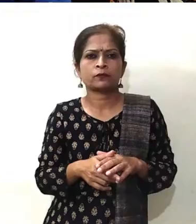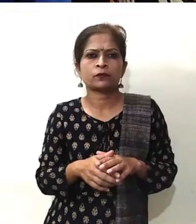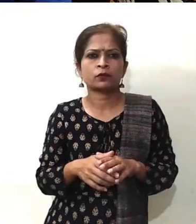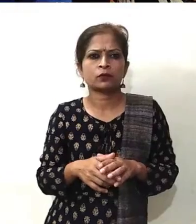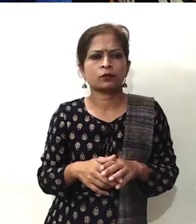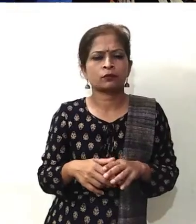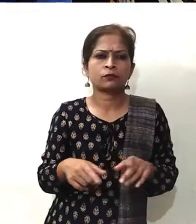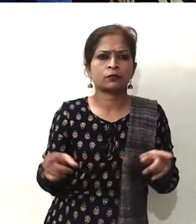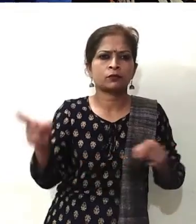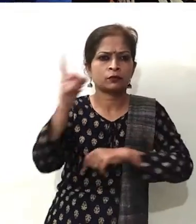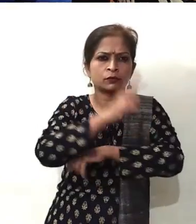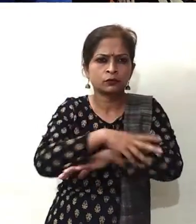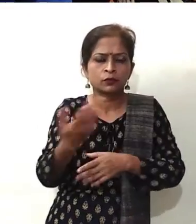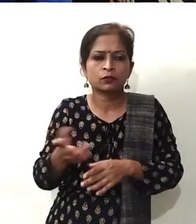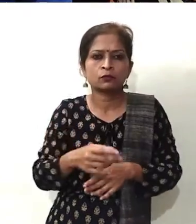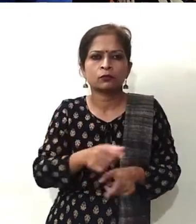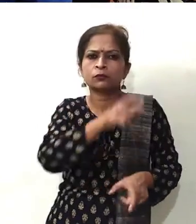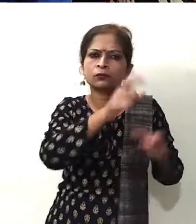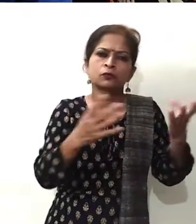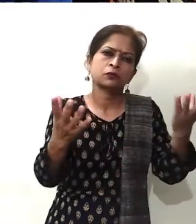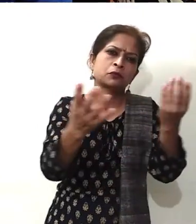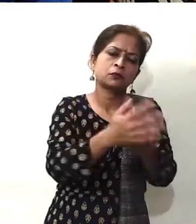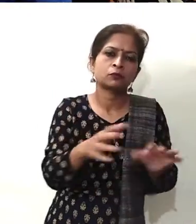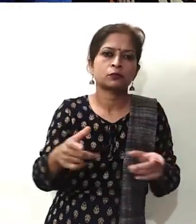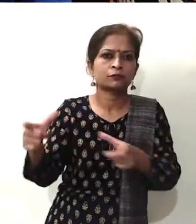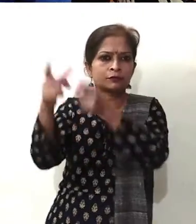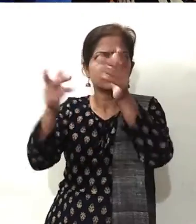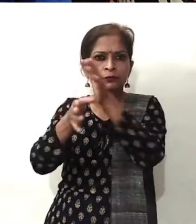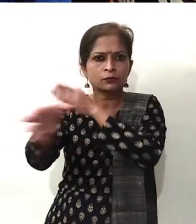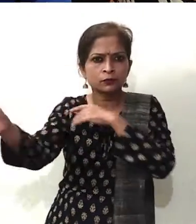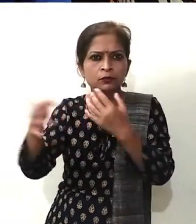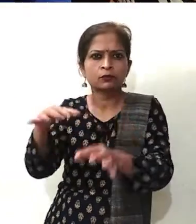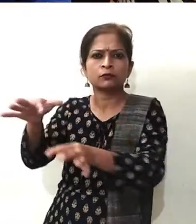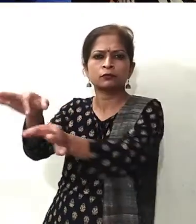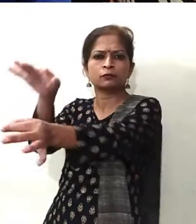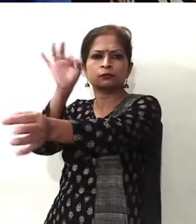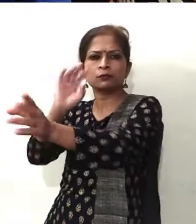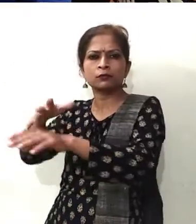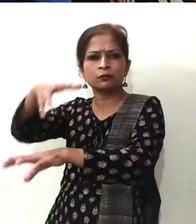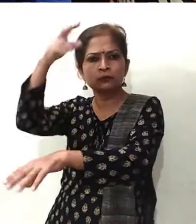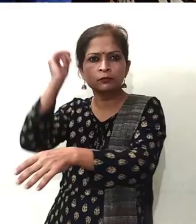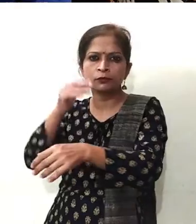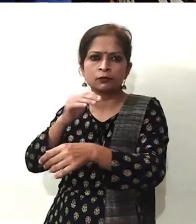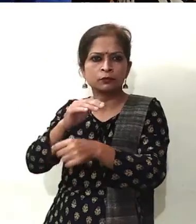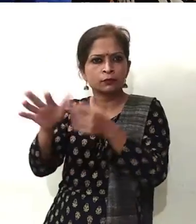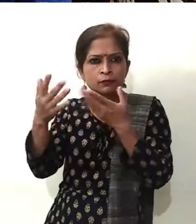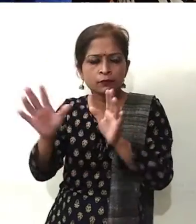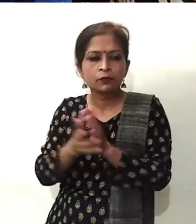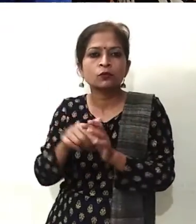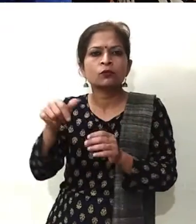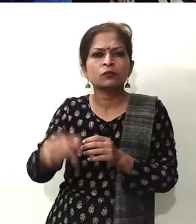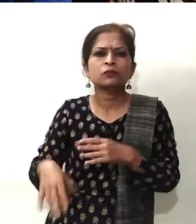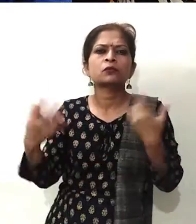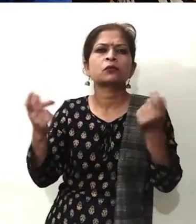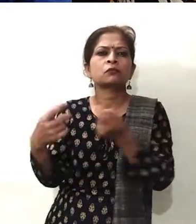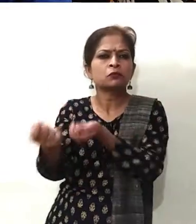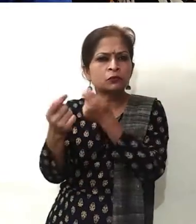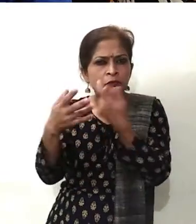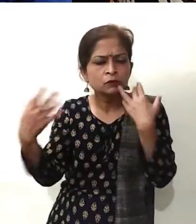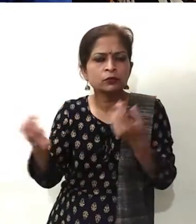आखेट पे निकले सारे, शिकार पे निकले सारे। तो शिकार में जाहिर सी बात है घोड़े भी चलते हैं, कुत्ते भी चलते हैं साथ में।